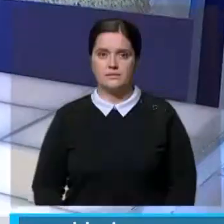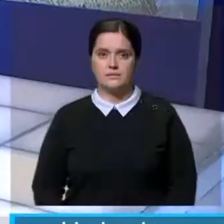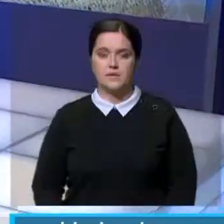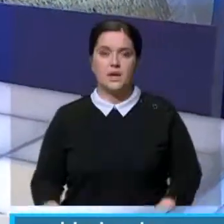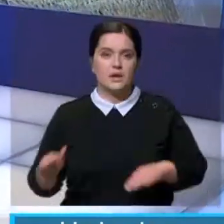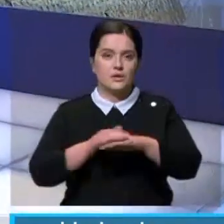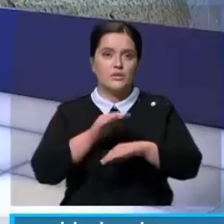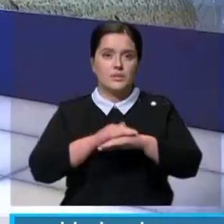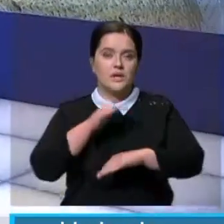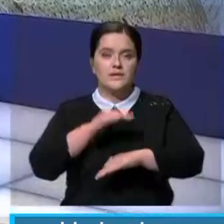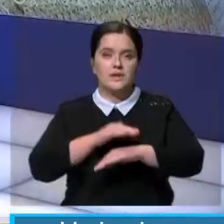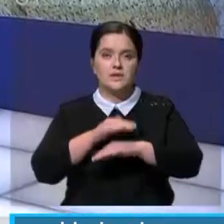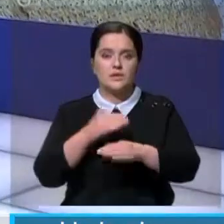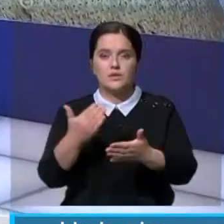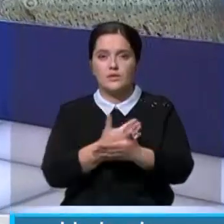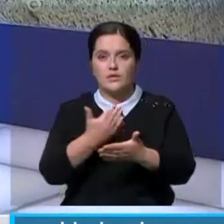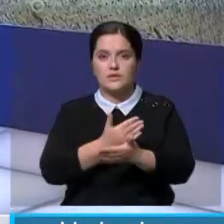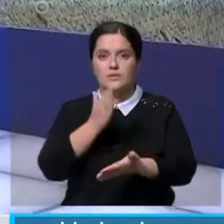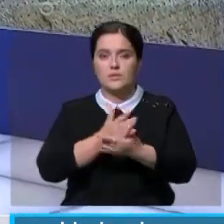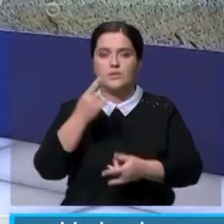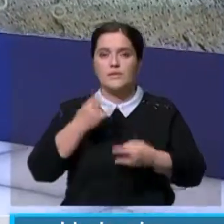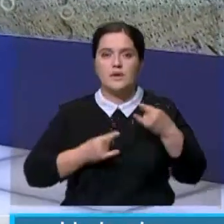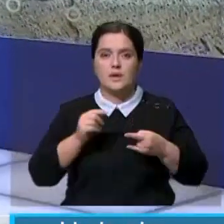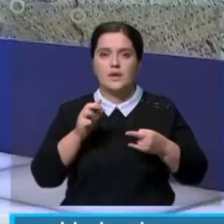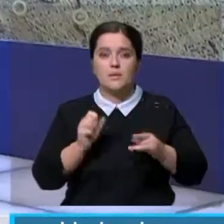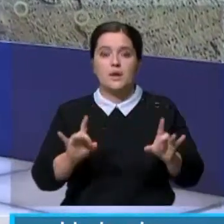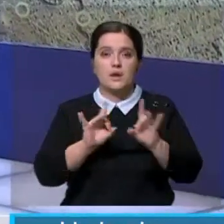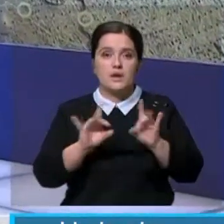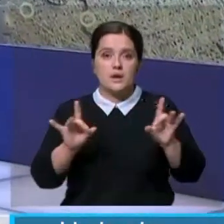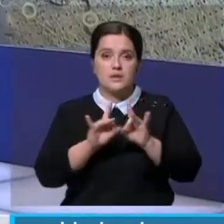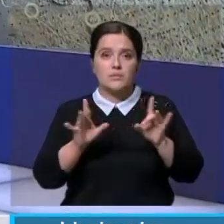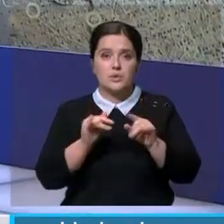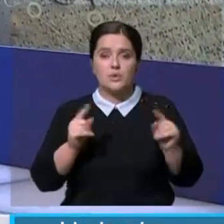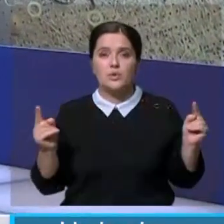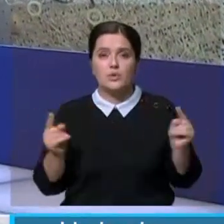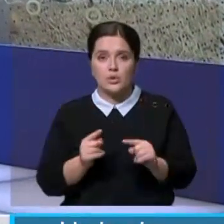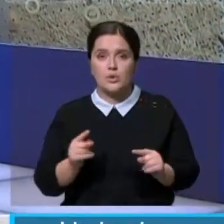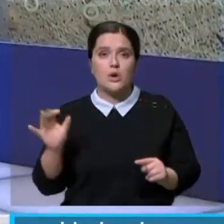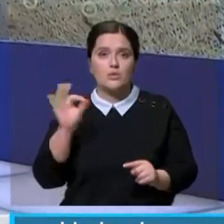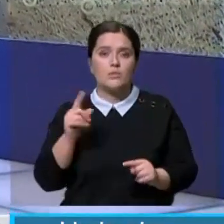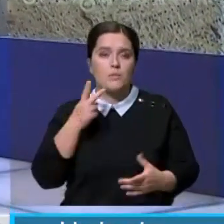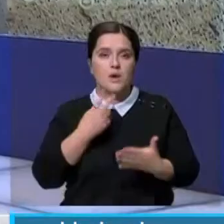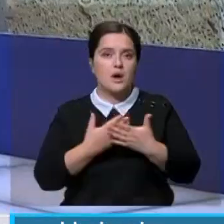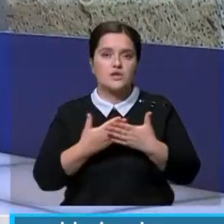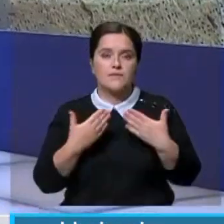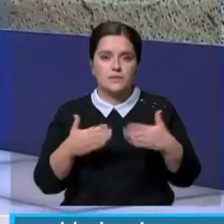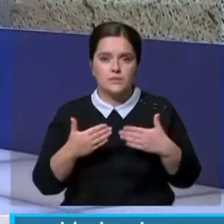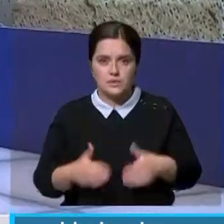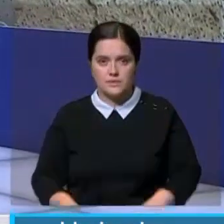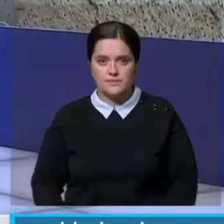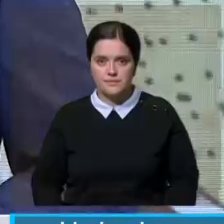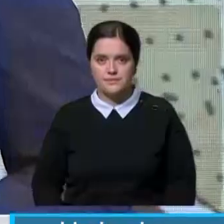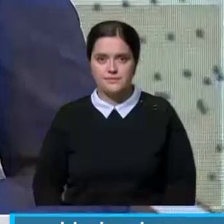Добрый вечер. Новости в прямом эфире на телеканале Хабар. В студии работает Сергей Гергель. Сурдоперевод от Виктории Антонишины. И коротко о том, что покажем в выпуске.